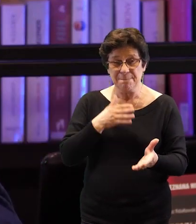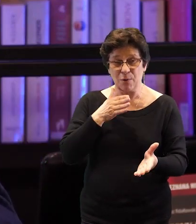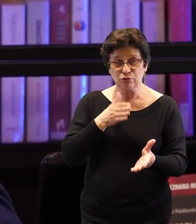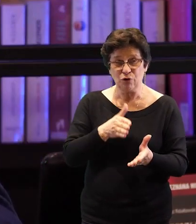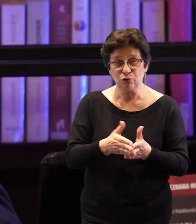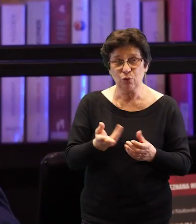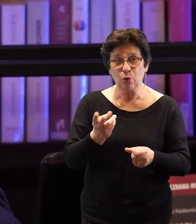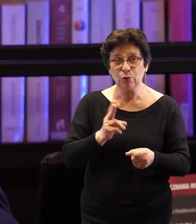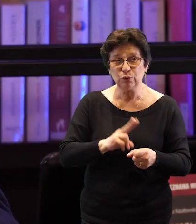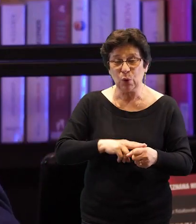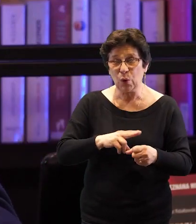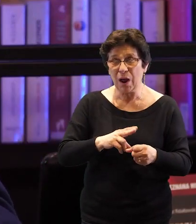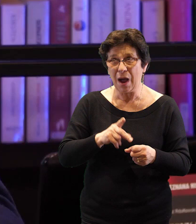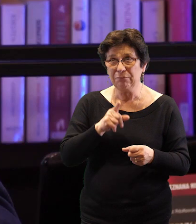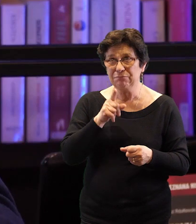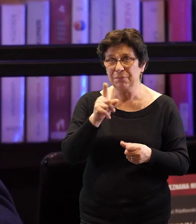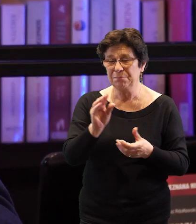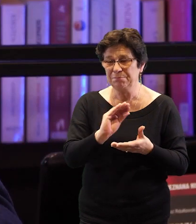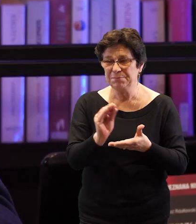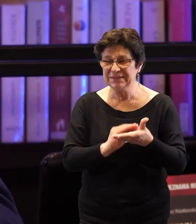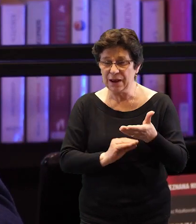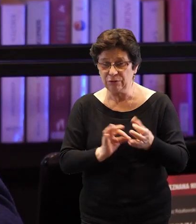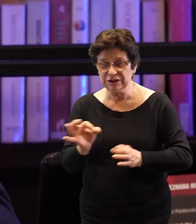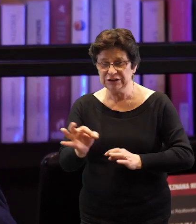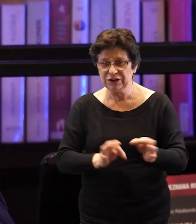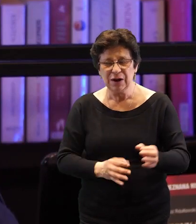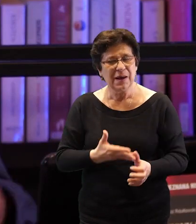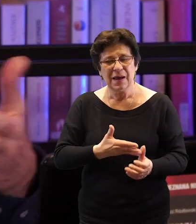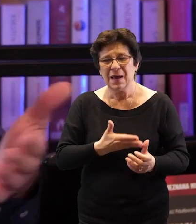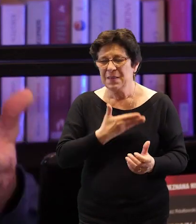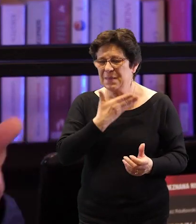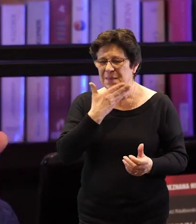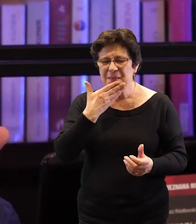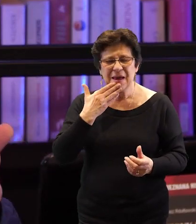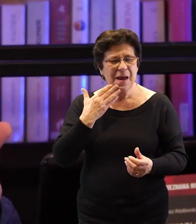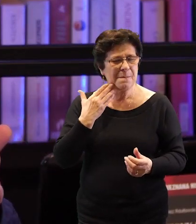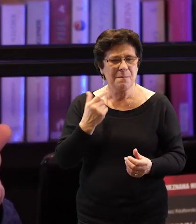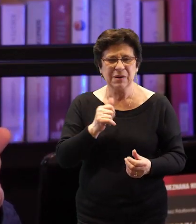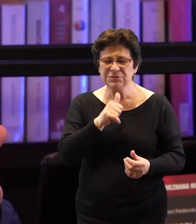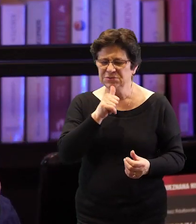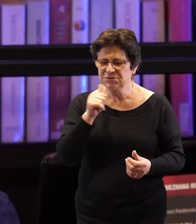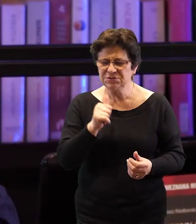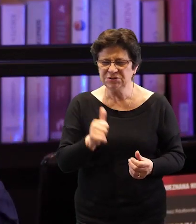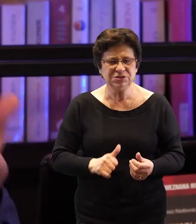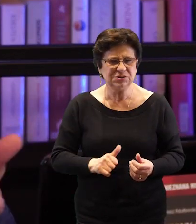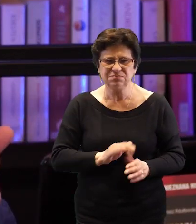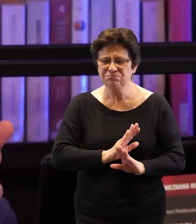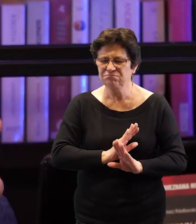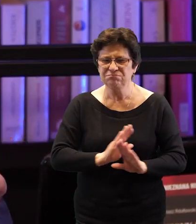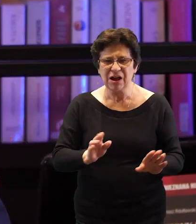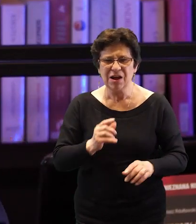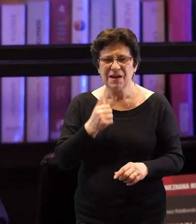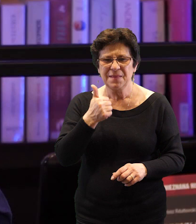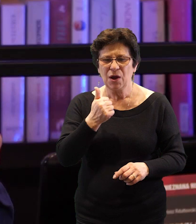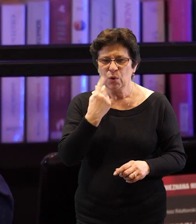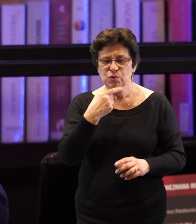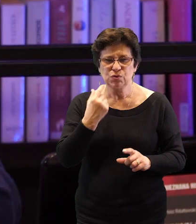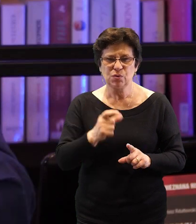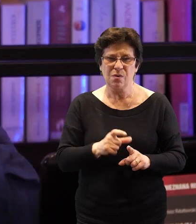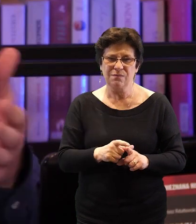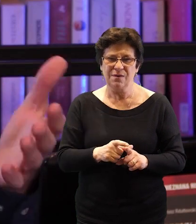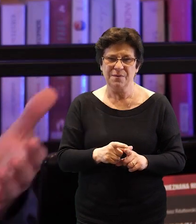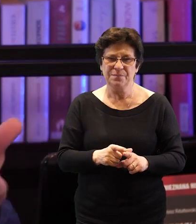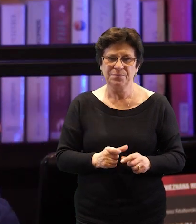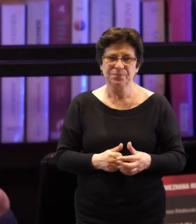tą historię, na ten temat nie było ani jednego słowa, co w mojej ocenie jasno wskazywało na to, że po